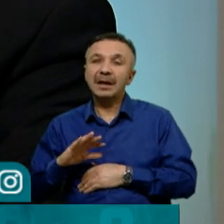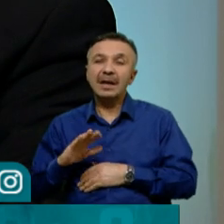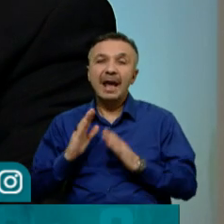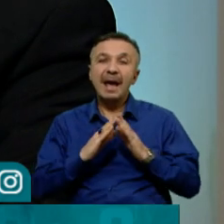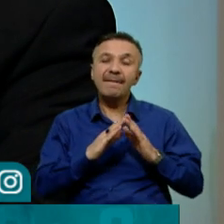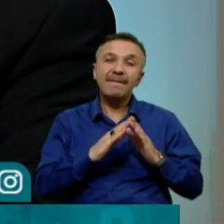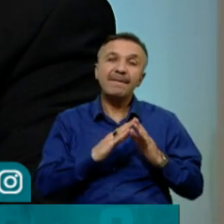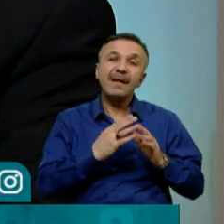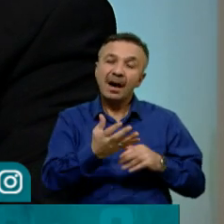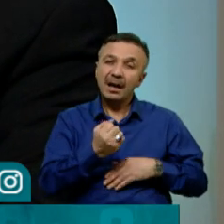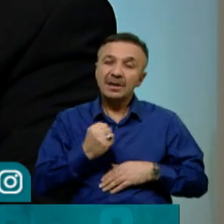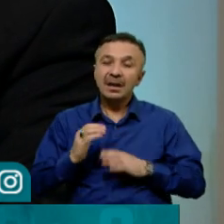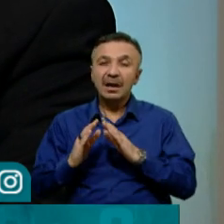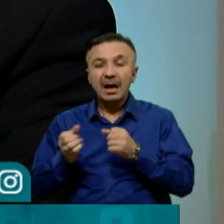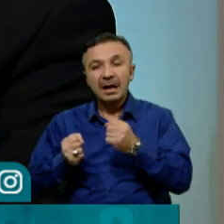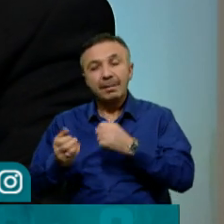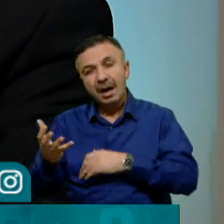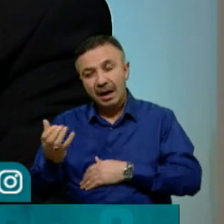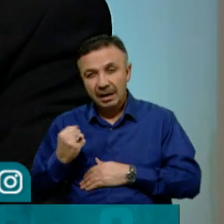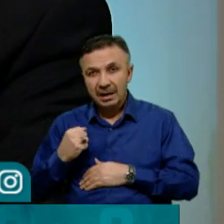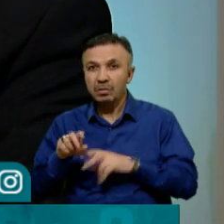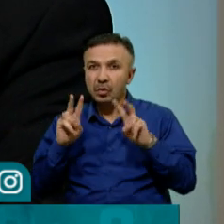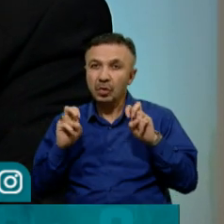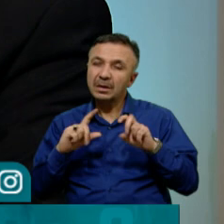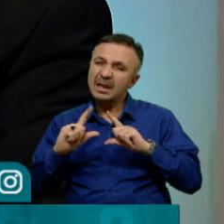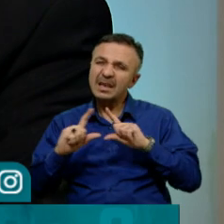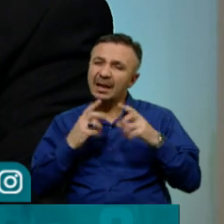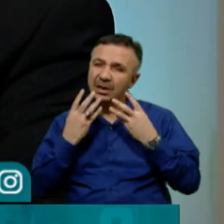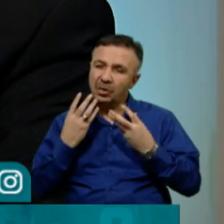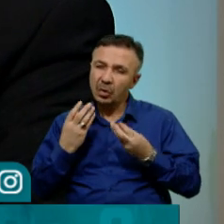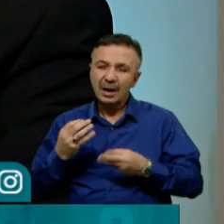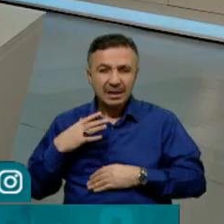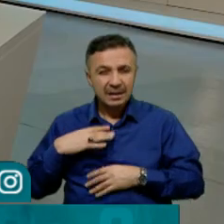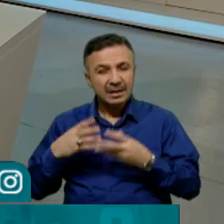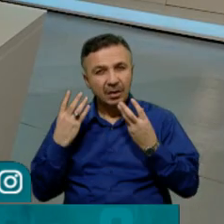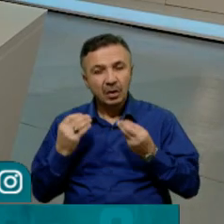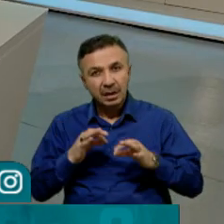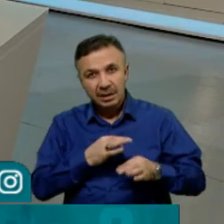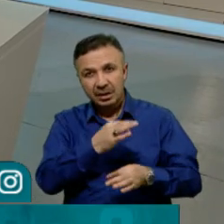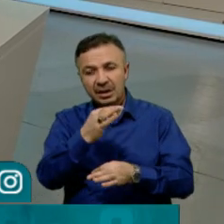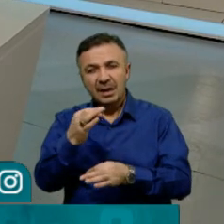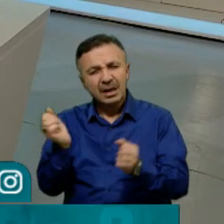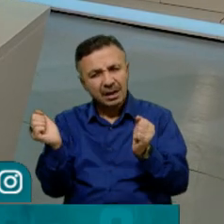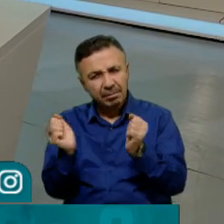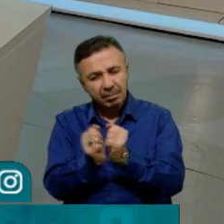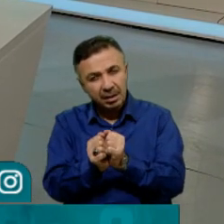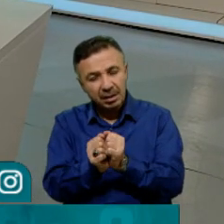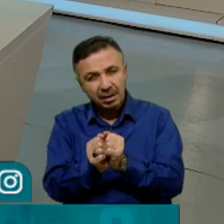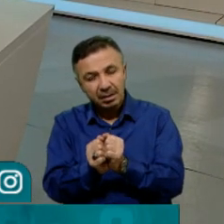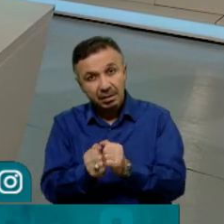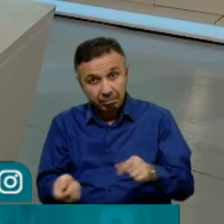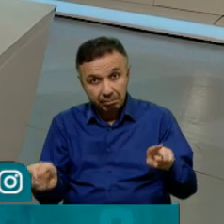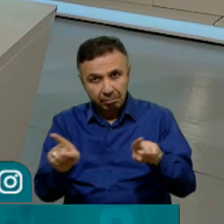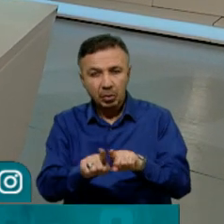alacak Araba alacak Ve bu konuda ihtiyacı olan isteği olan kişileri bir araya getirirler Hani